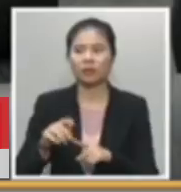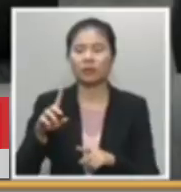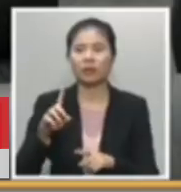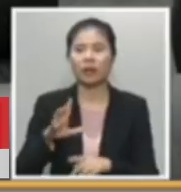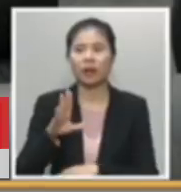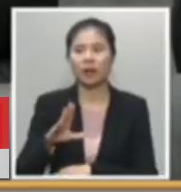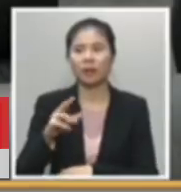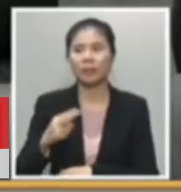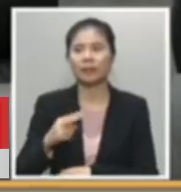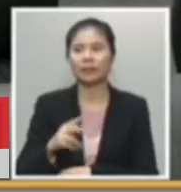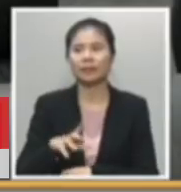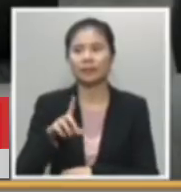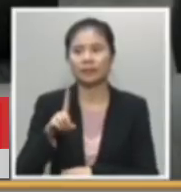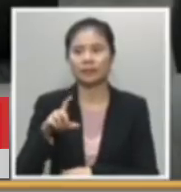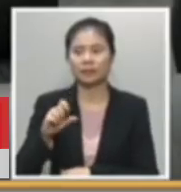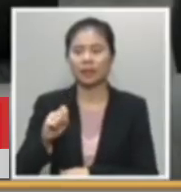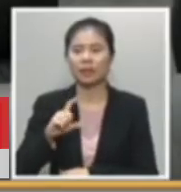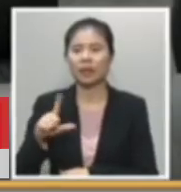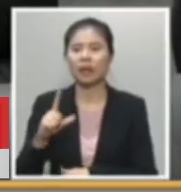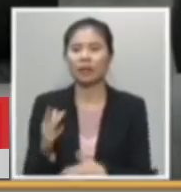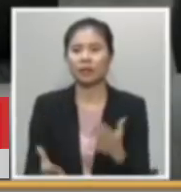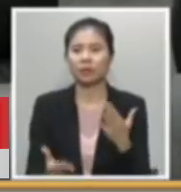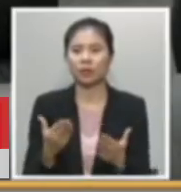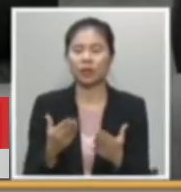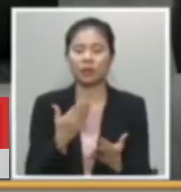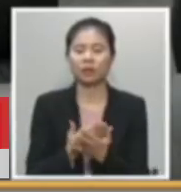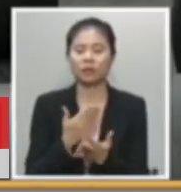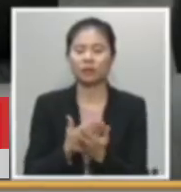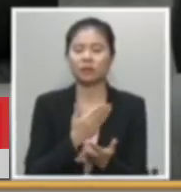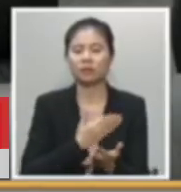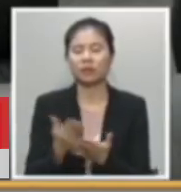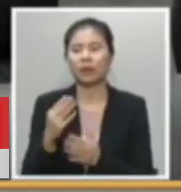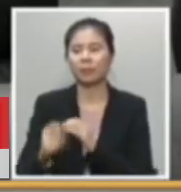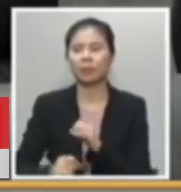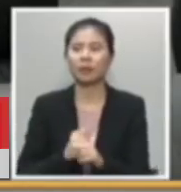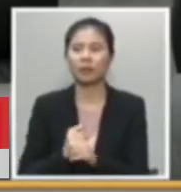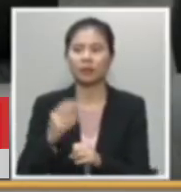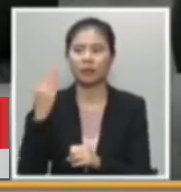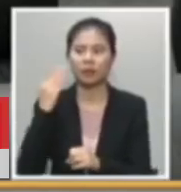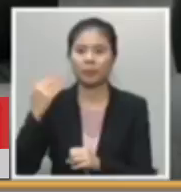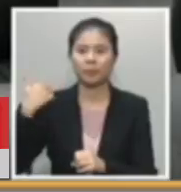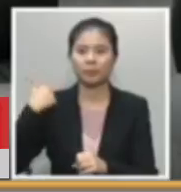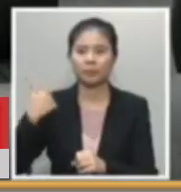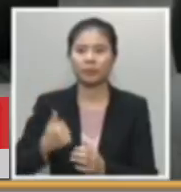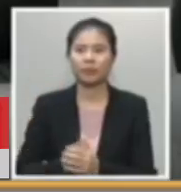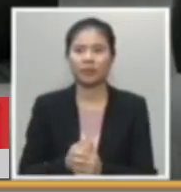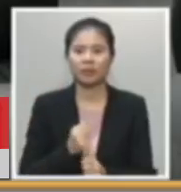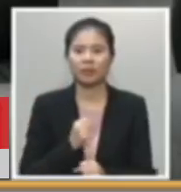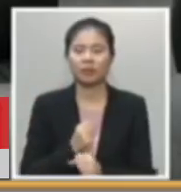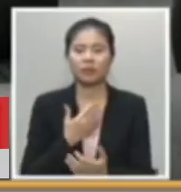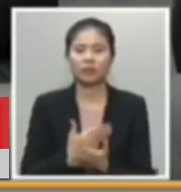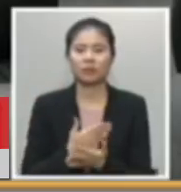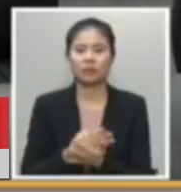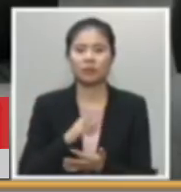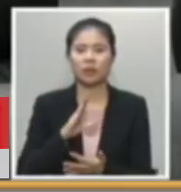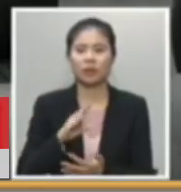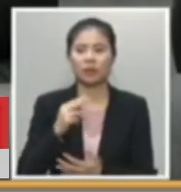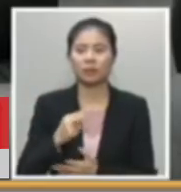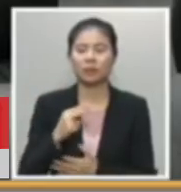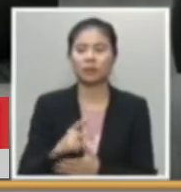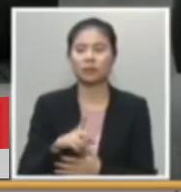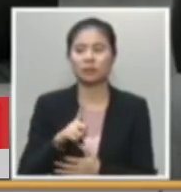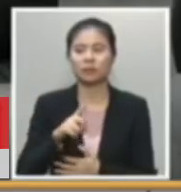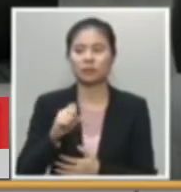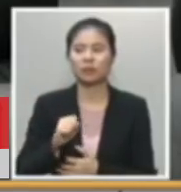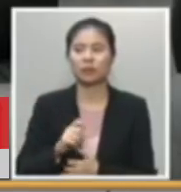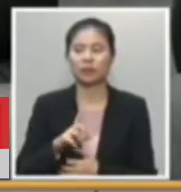เลยเพราะยังไงท่านใช้งบรายจ่ายปีเก่ามาอยู่แล้วเอา 50,000 ถึง 100,000 ล้านนี่มากระจายให้เกิดประโย